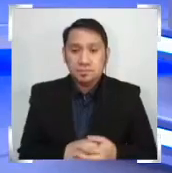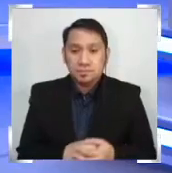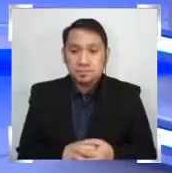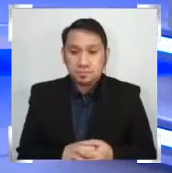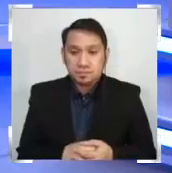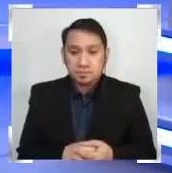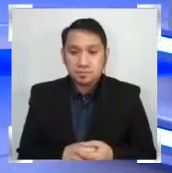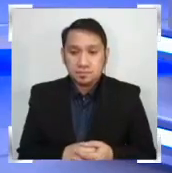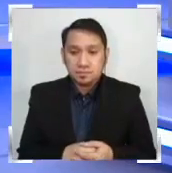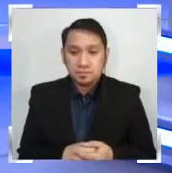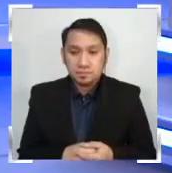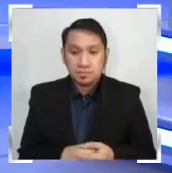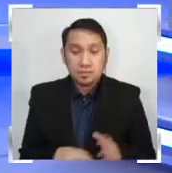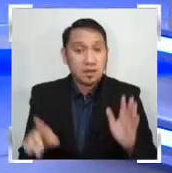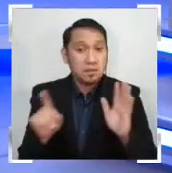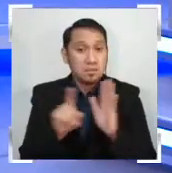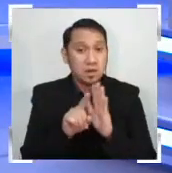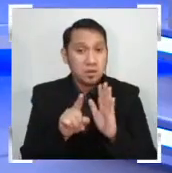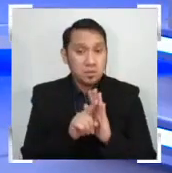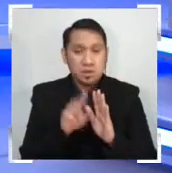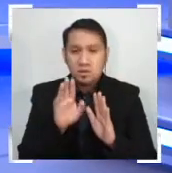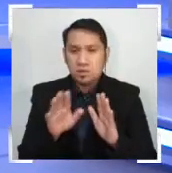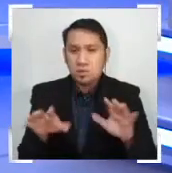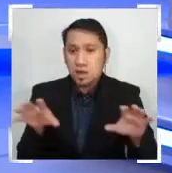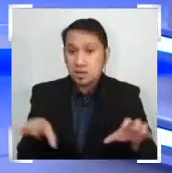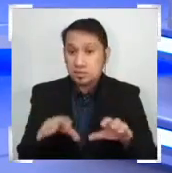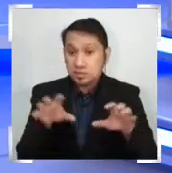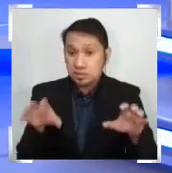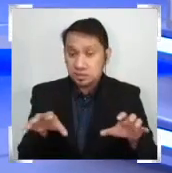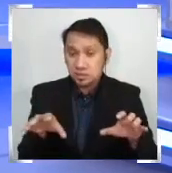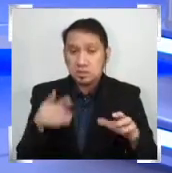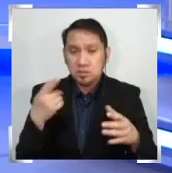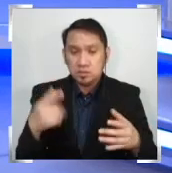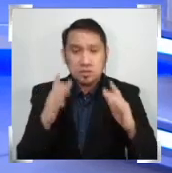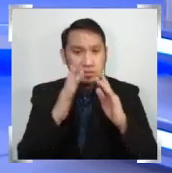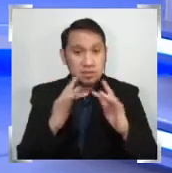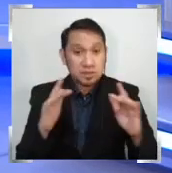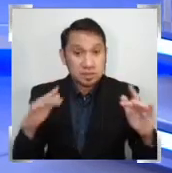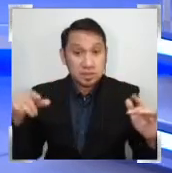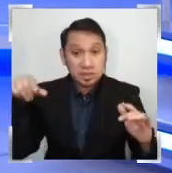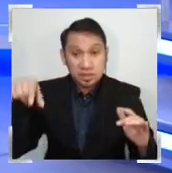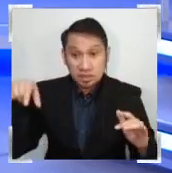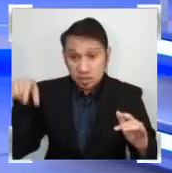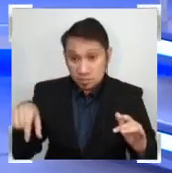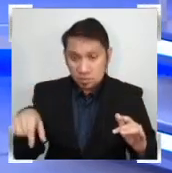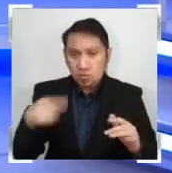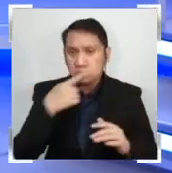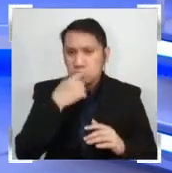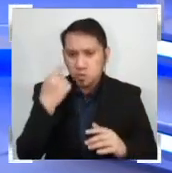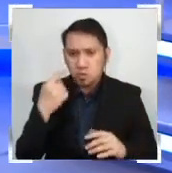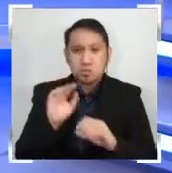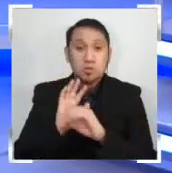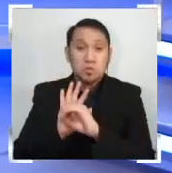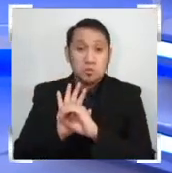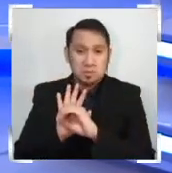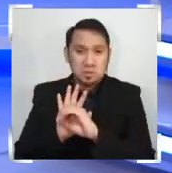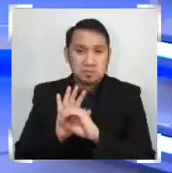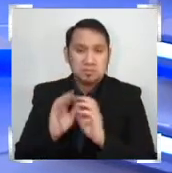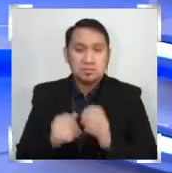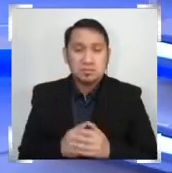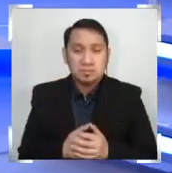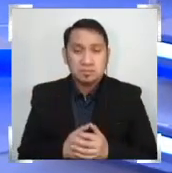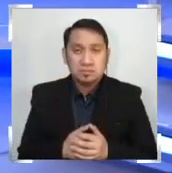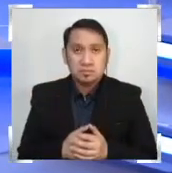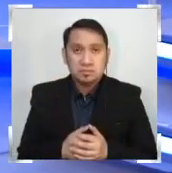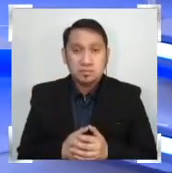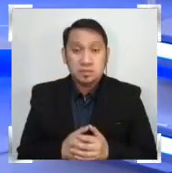Bawal muna ang anumang aktibidad para sa pista ng itim na Nazareno sa gitna po ng banta ng mas nakakahawang Omicron variant. Pati ang pagsisimba